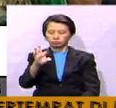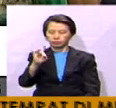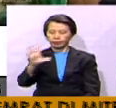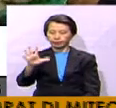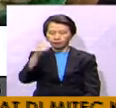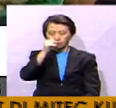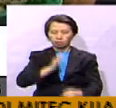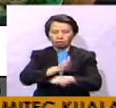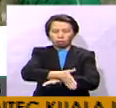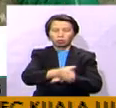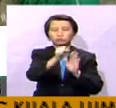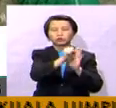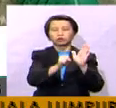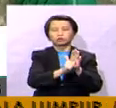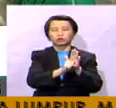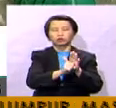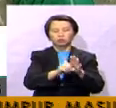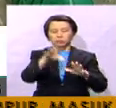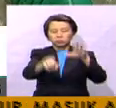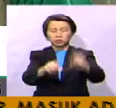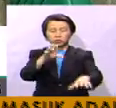kerana melanggar syarat lesen yang dibenarkan iaitu